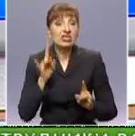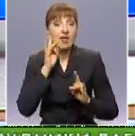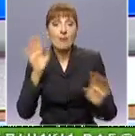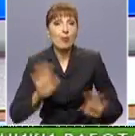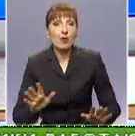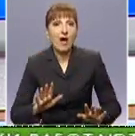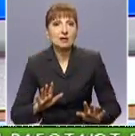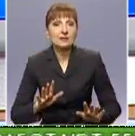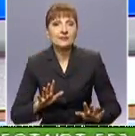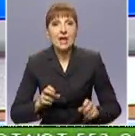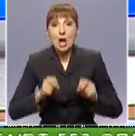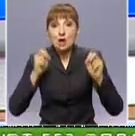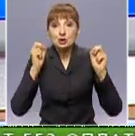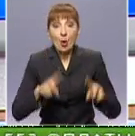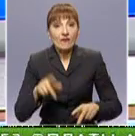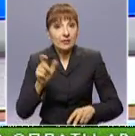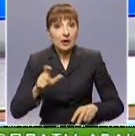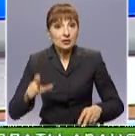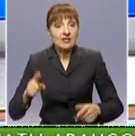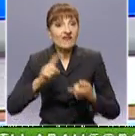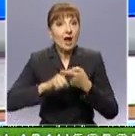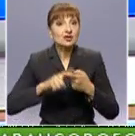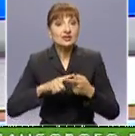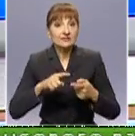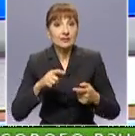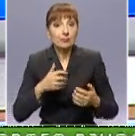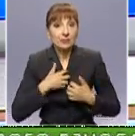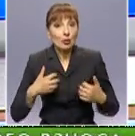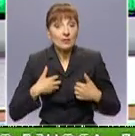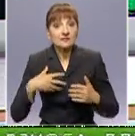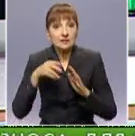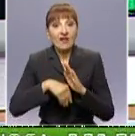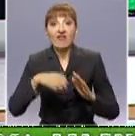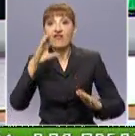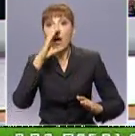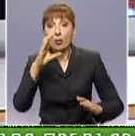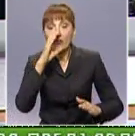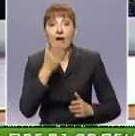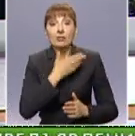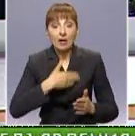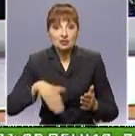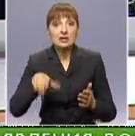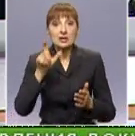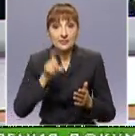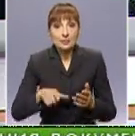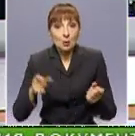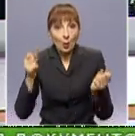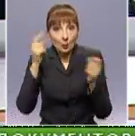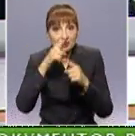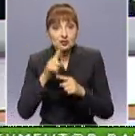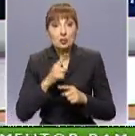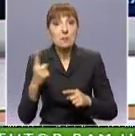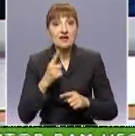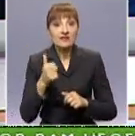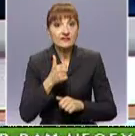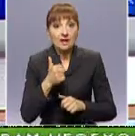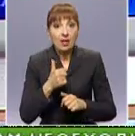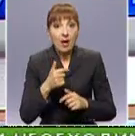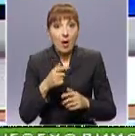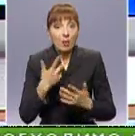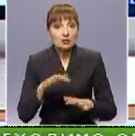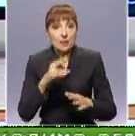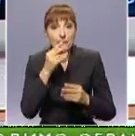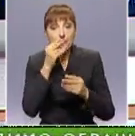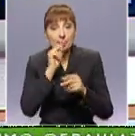популярно. Рисковые горожане в качестве питомцев держат волков. Наши корреспонденты убедились, что на первый взгляд